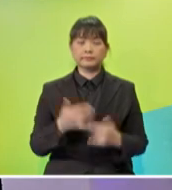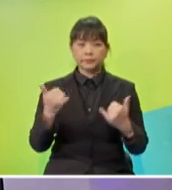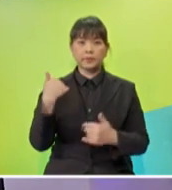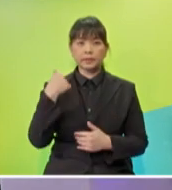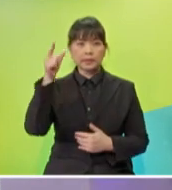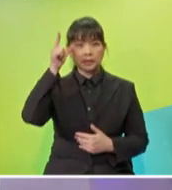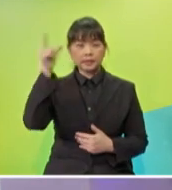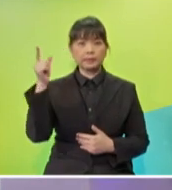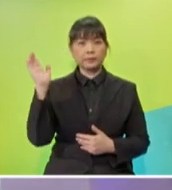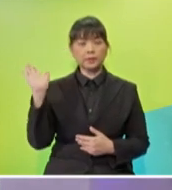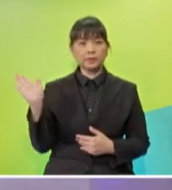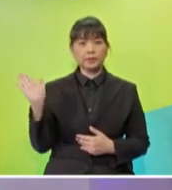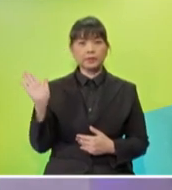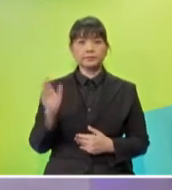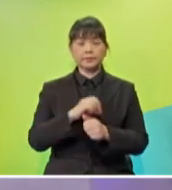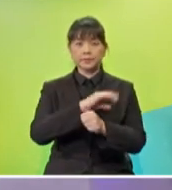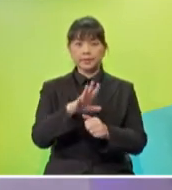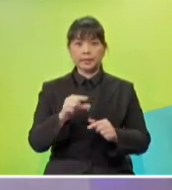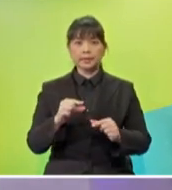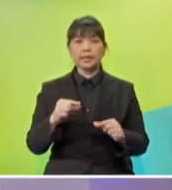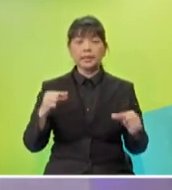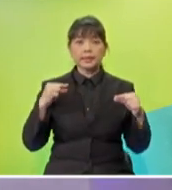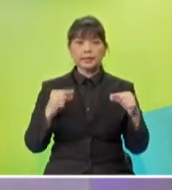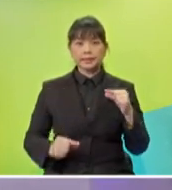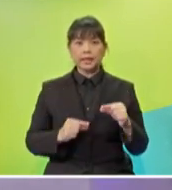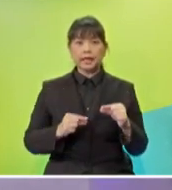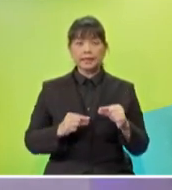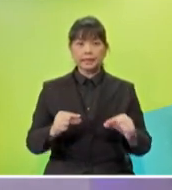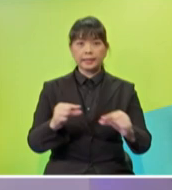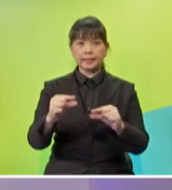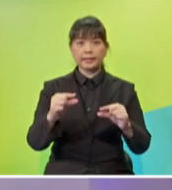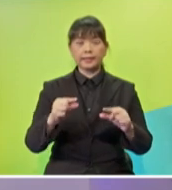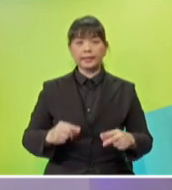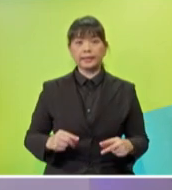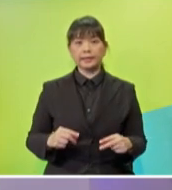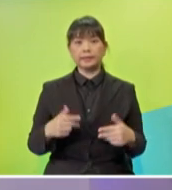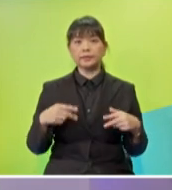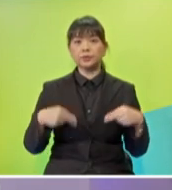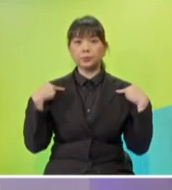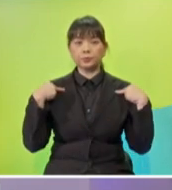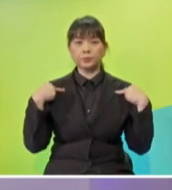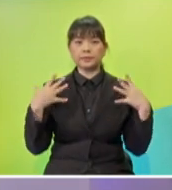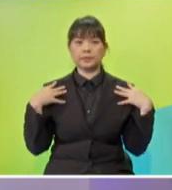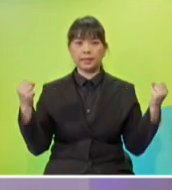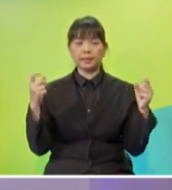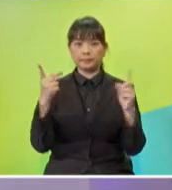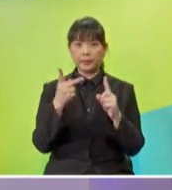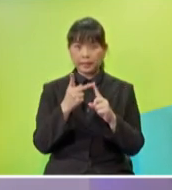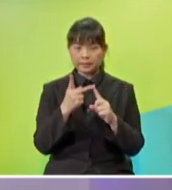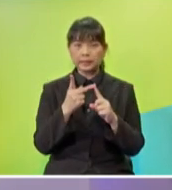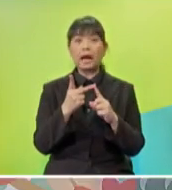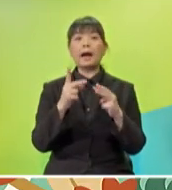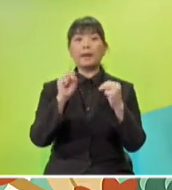kesan gaya hidup sehat ini kepada masyarakat yang penting